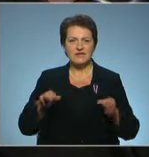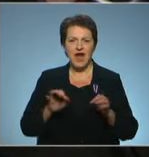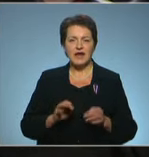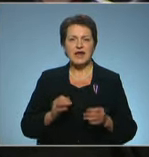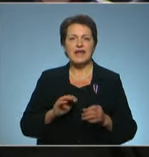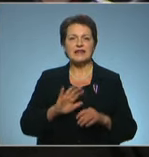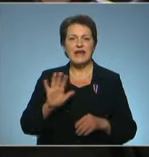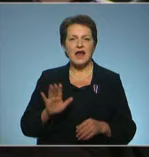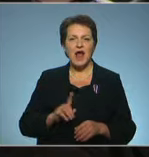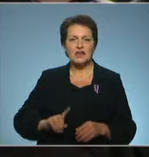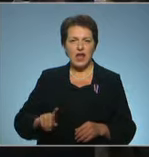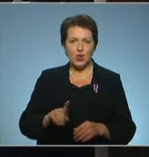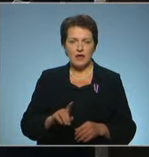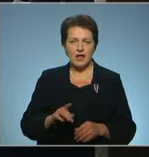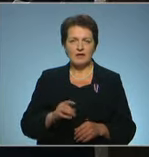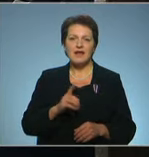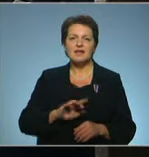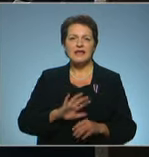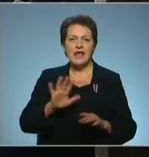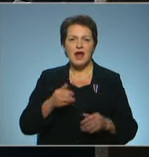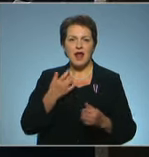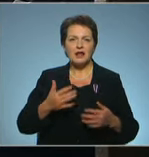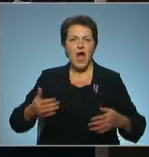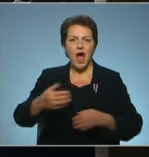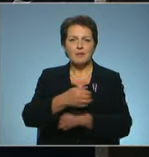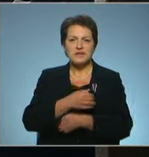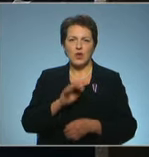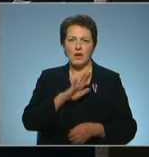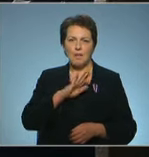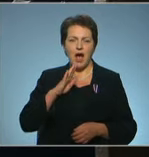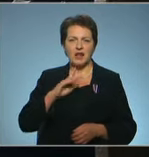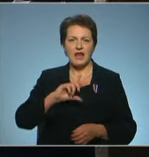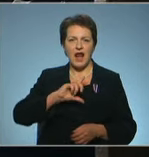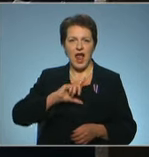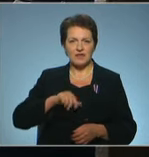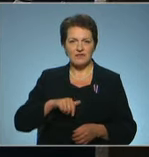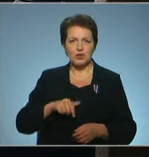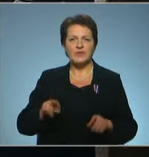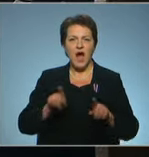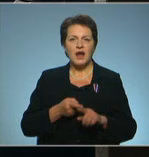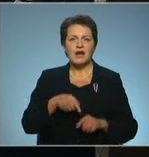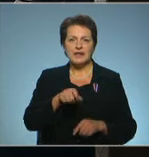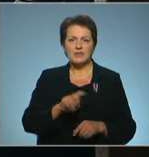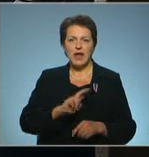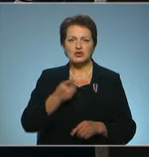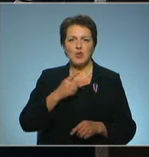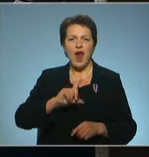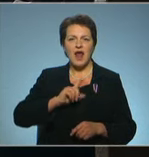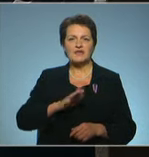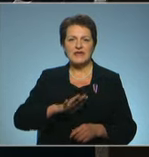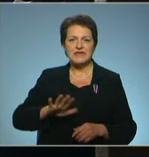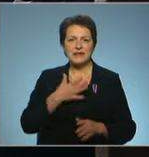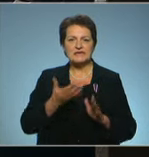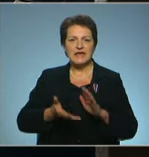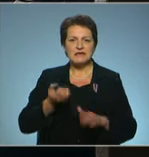tautai, diena, kad apskaut māti Latviju. Arī tiem, kas no Latvijas ģimenes izņemti vai